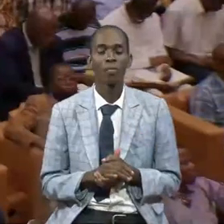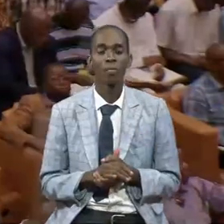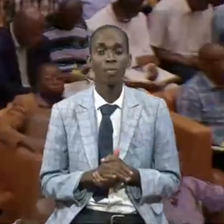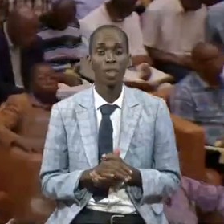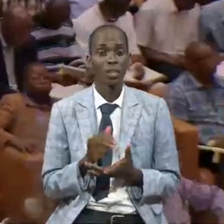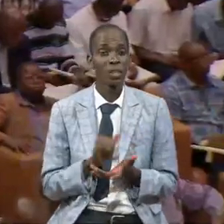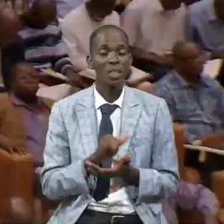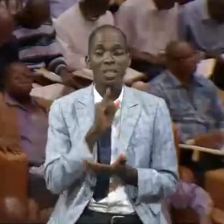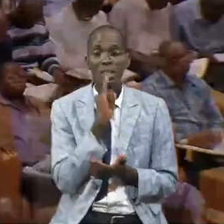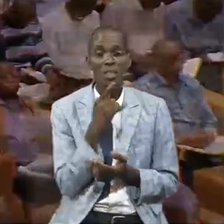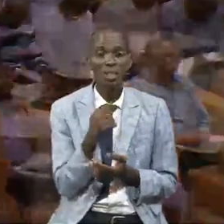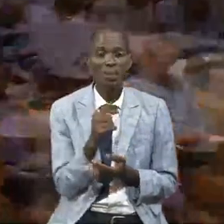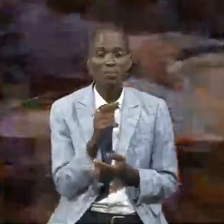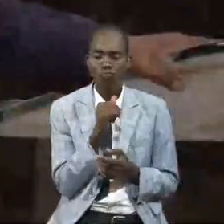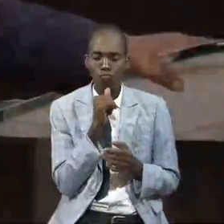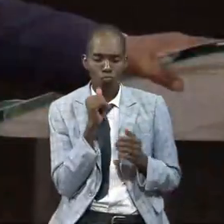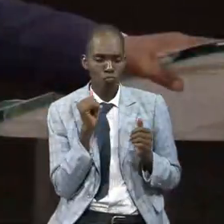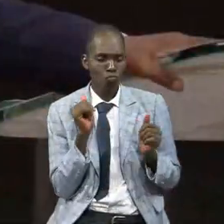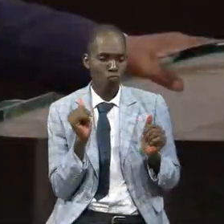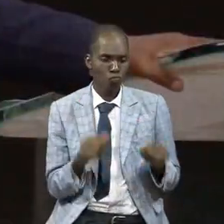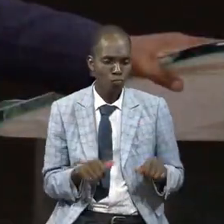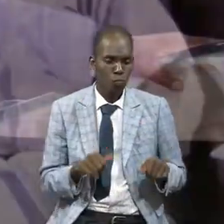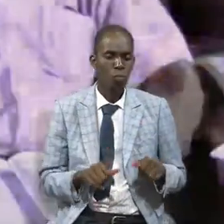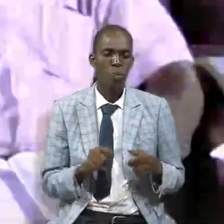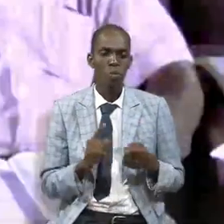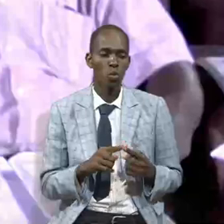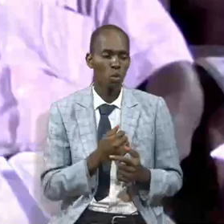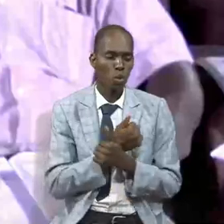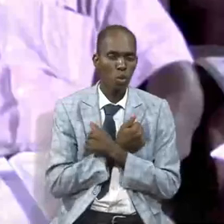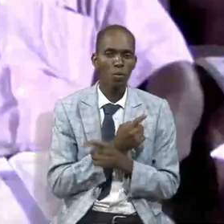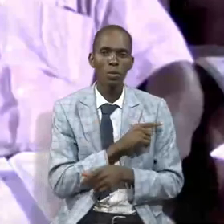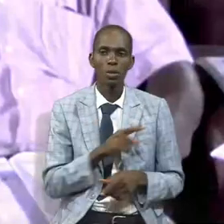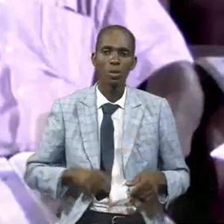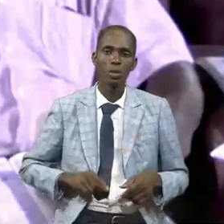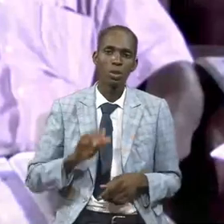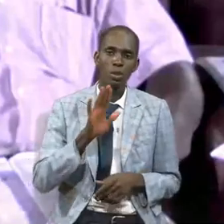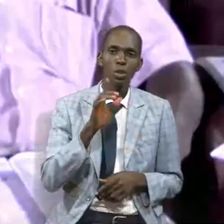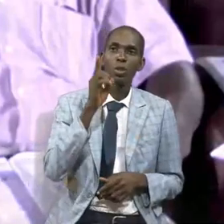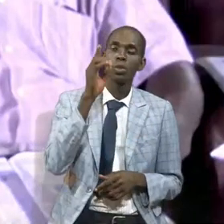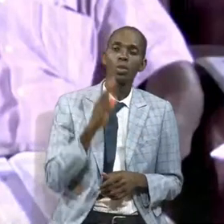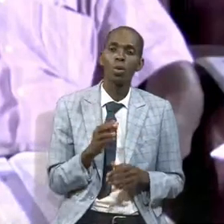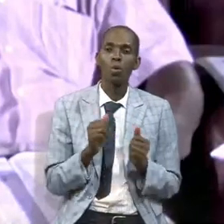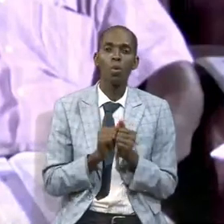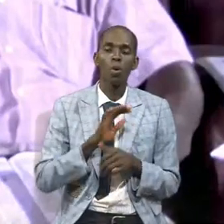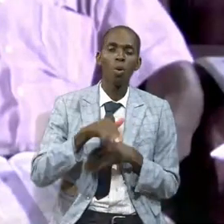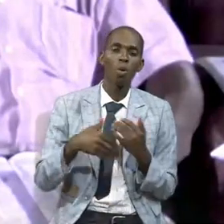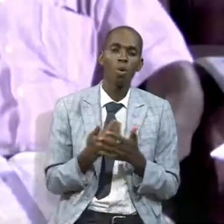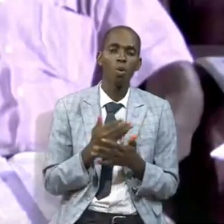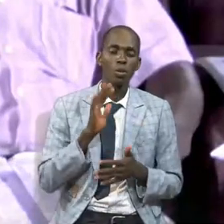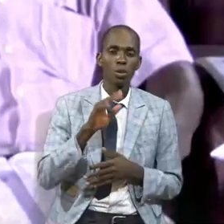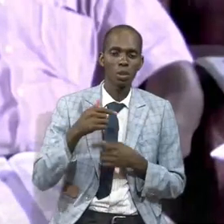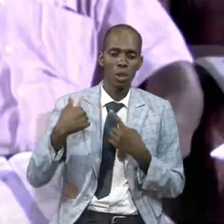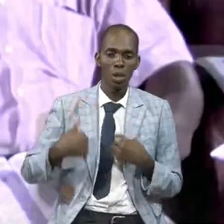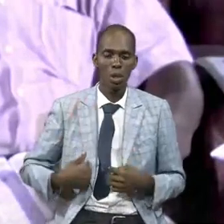C'est l'incapacité à aimer le Seigneur de tout son corps, de toute son âme, de toute sa